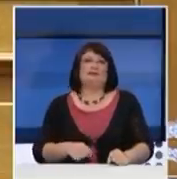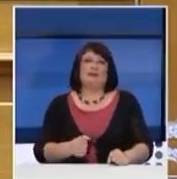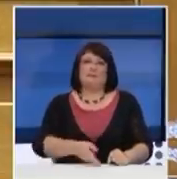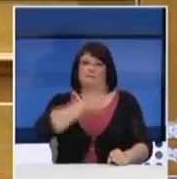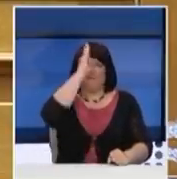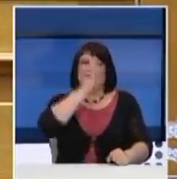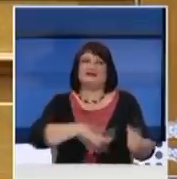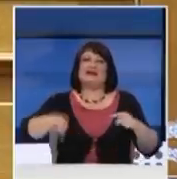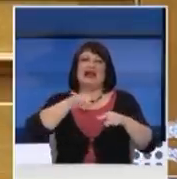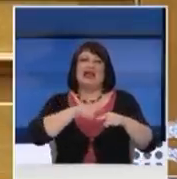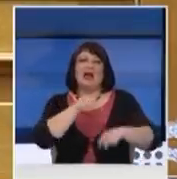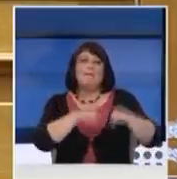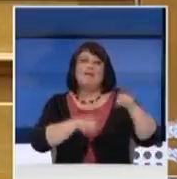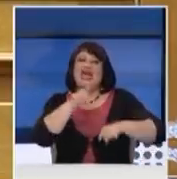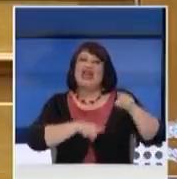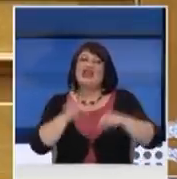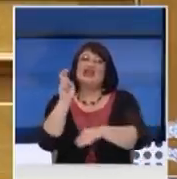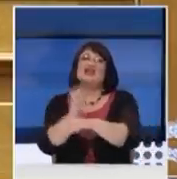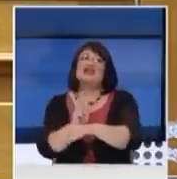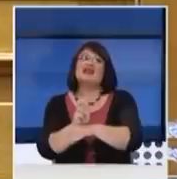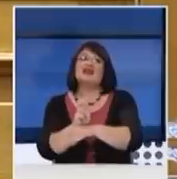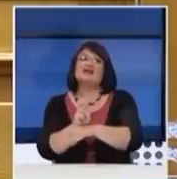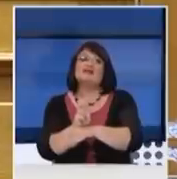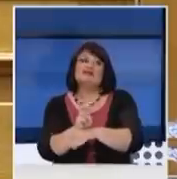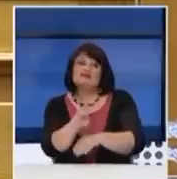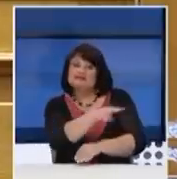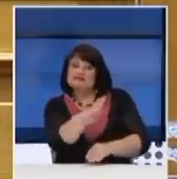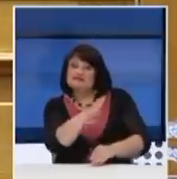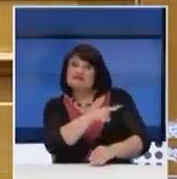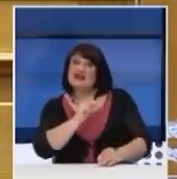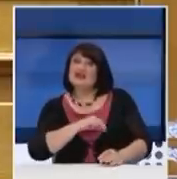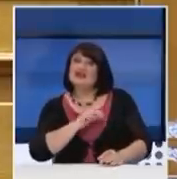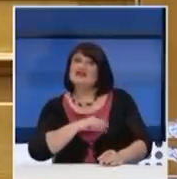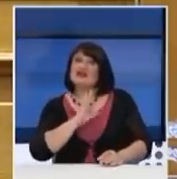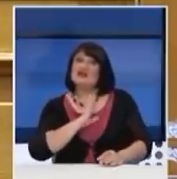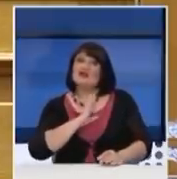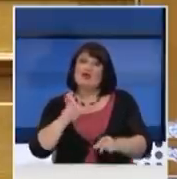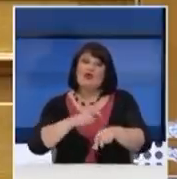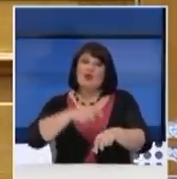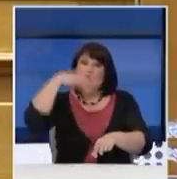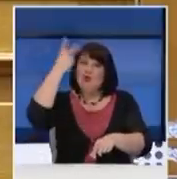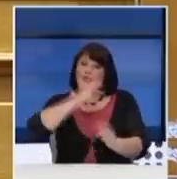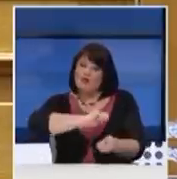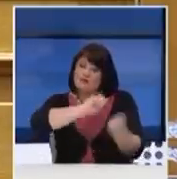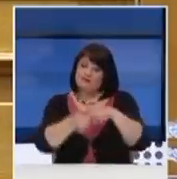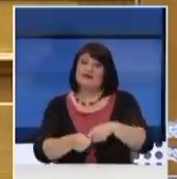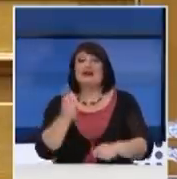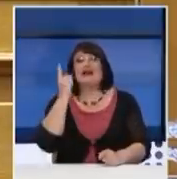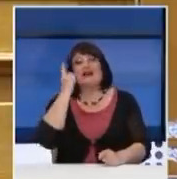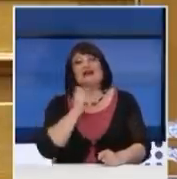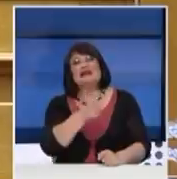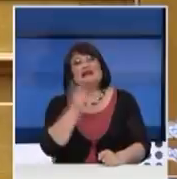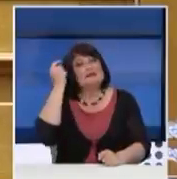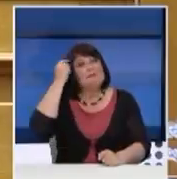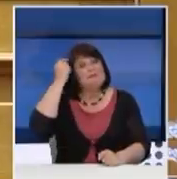μερική ΑΟΣ μένει ως κεκτημένο στον αντίπαλο. Ο αντίπαλος όμως μπορεί να στο αλλάξει όταν θέλει. Σας τα λέω για να ξέρετε ότι δεν